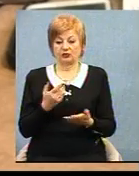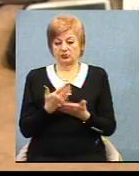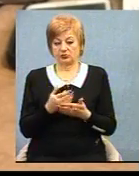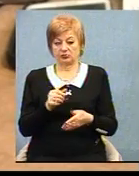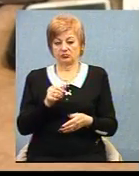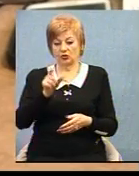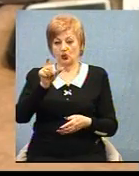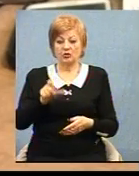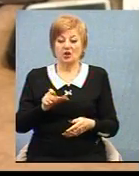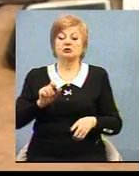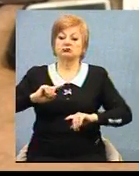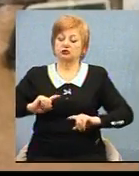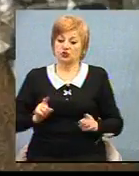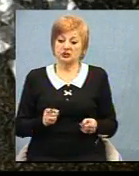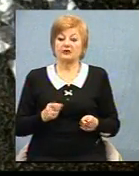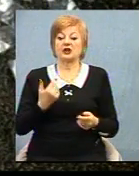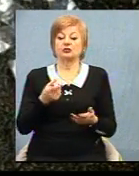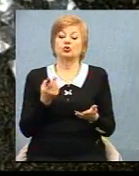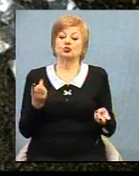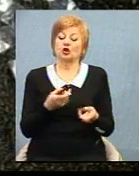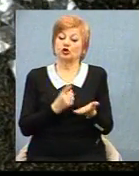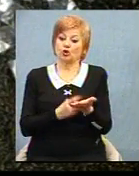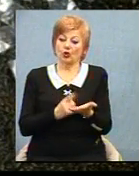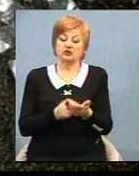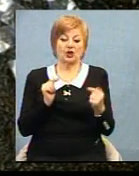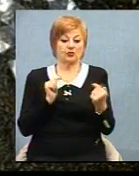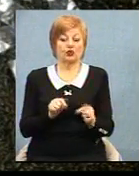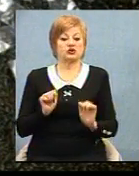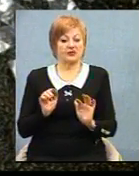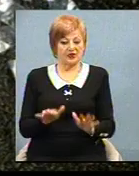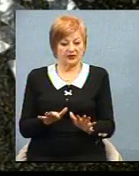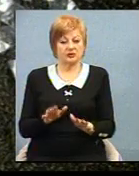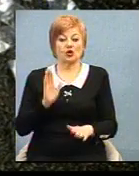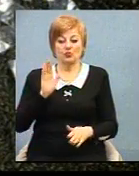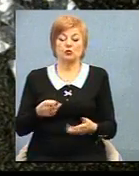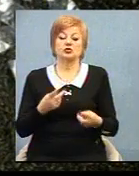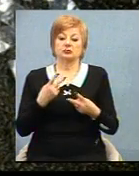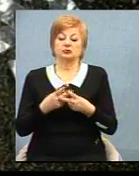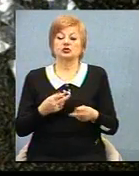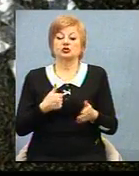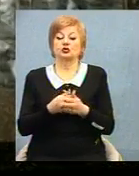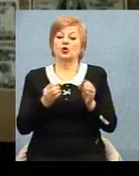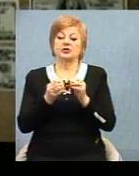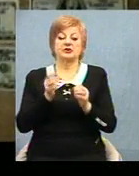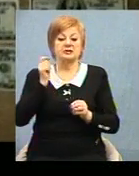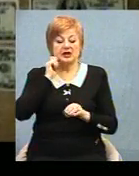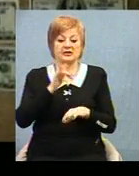підозрюваних. Їх затримали. У разі доведення протизаконної діяльності їм загрожує позбавлення волі на строк до 10 років із конфіскацією майна.